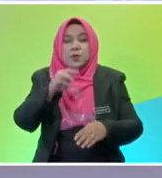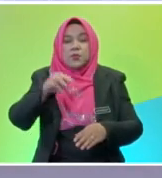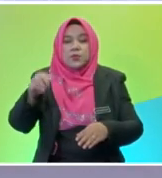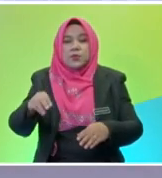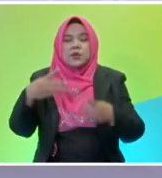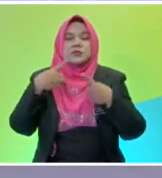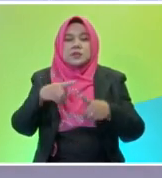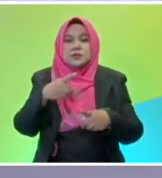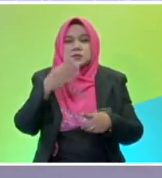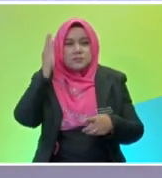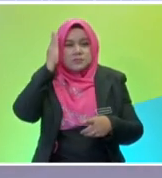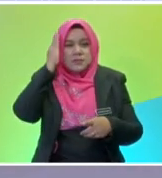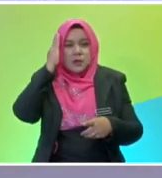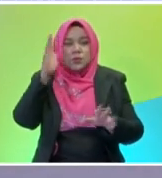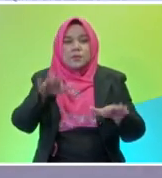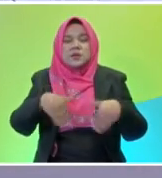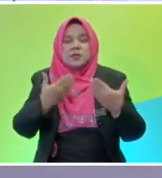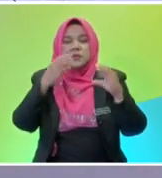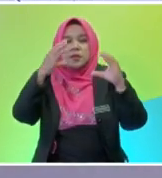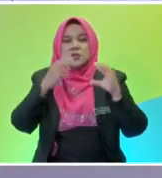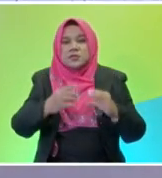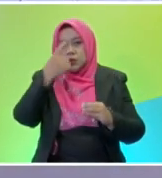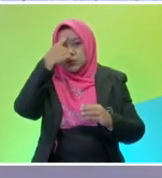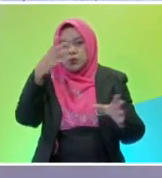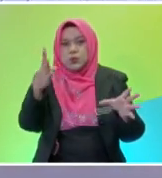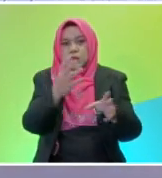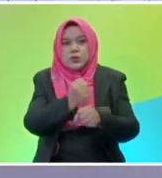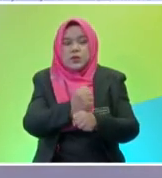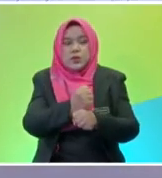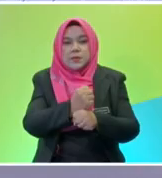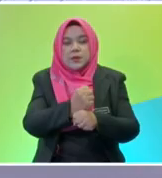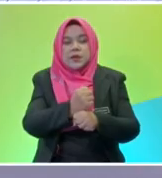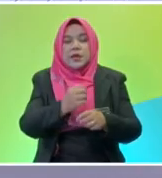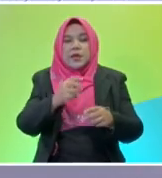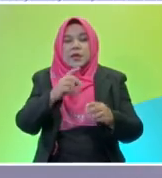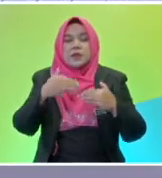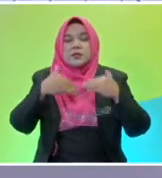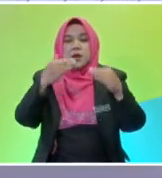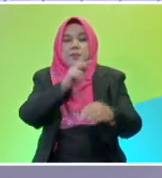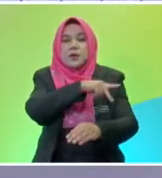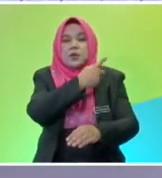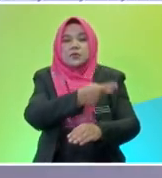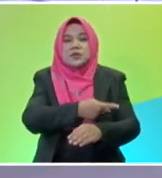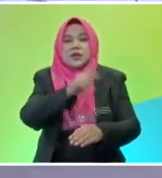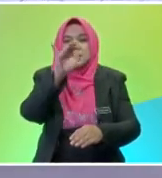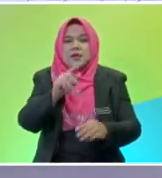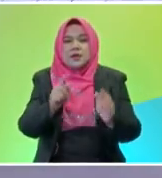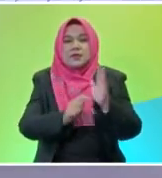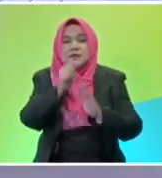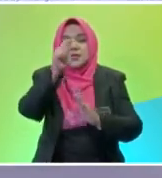ingin juga mengetahui bagaimana caranya untuk mereka peroleh tahap penguasaan yang tinggi bagi mata pelajaran